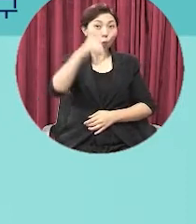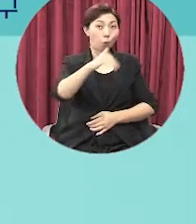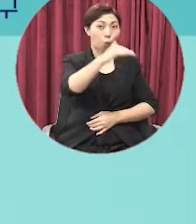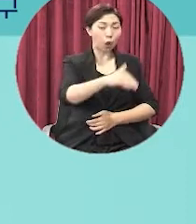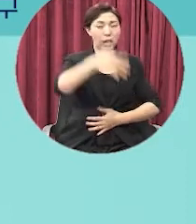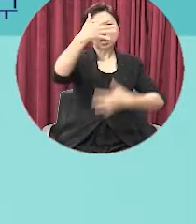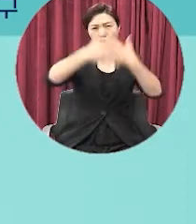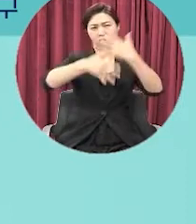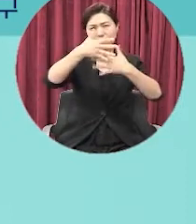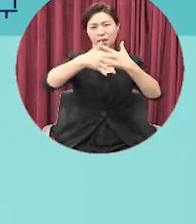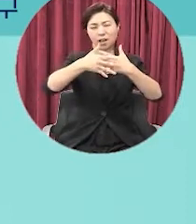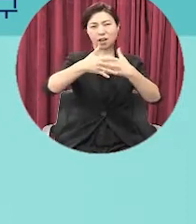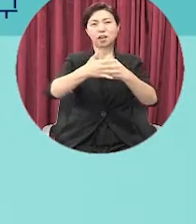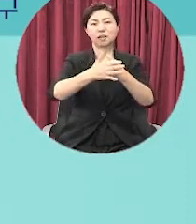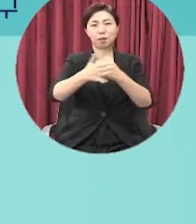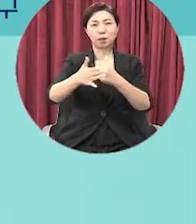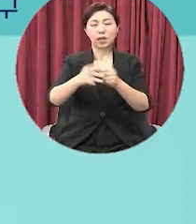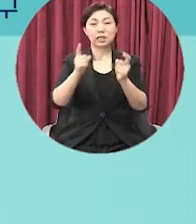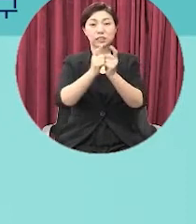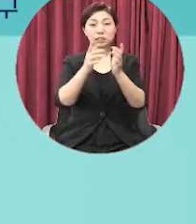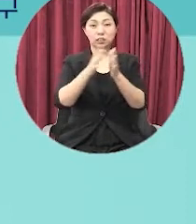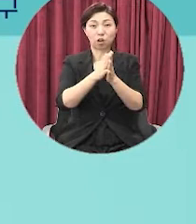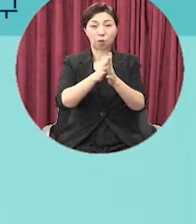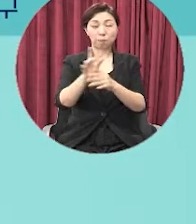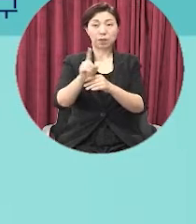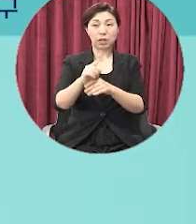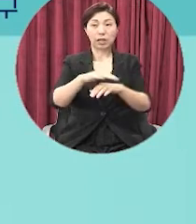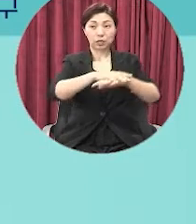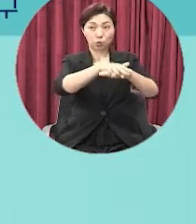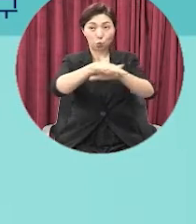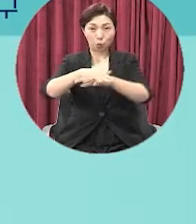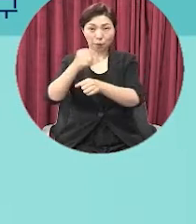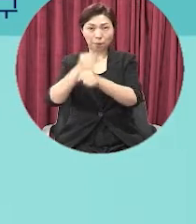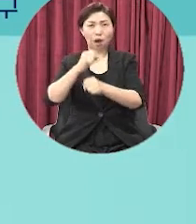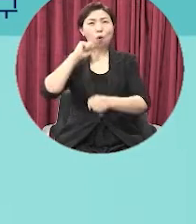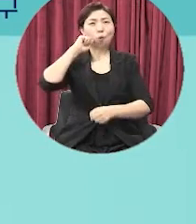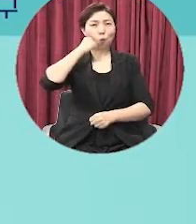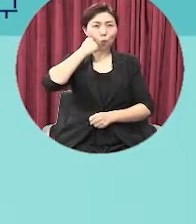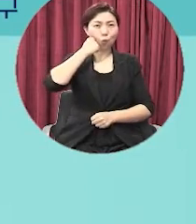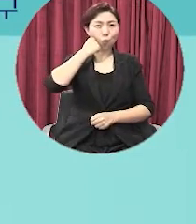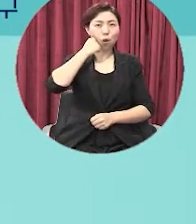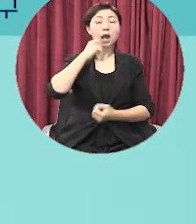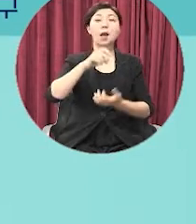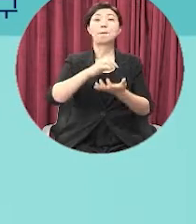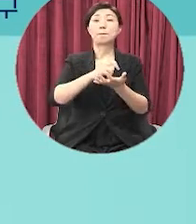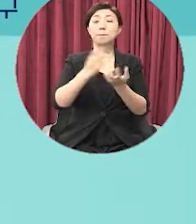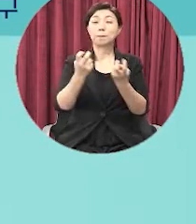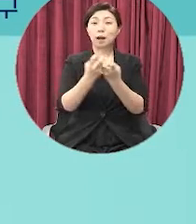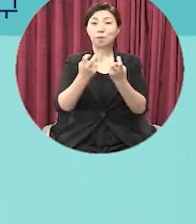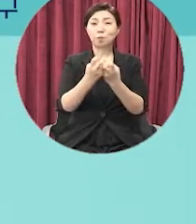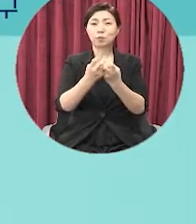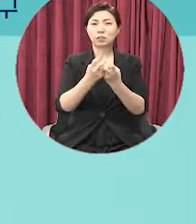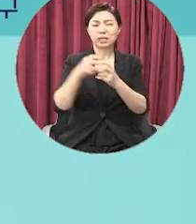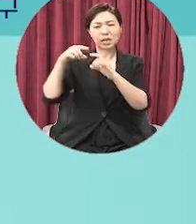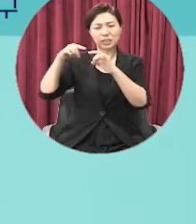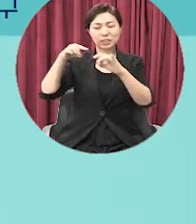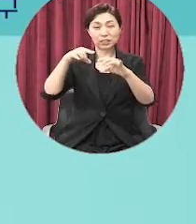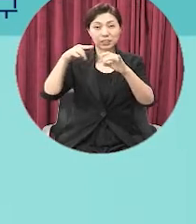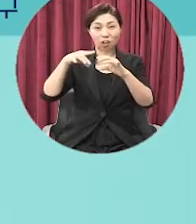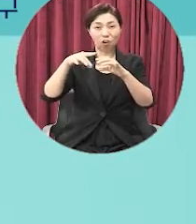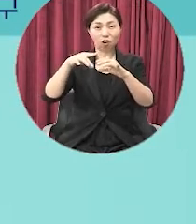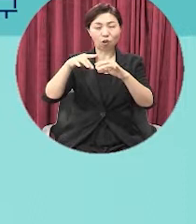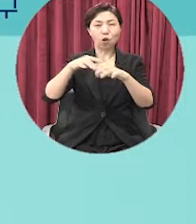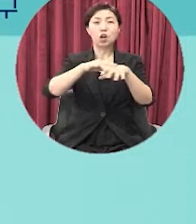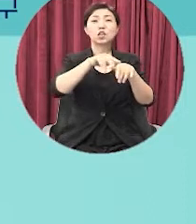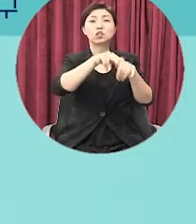글쎄 직접 때로 베이스 할 수 없고 그것을 다루는 방법은 다양한 세금 올 데이터를 다루는 소위 바이오 c